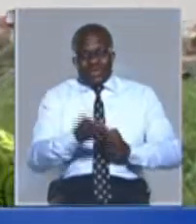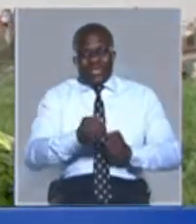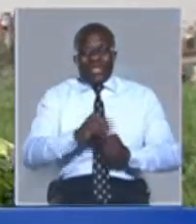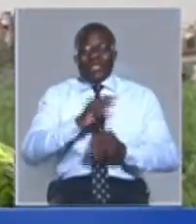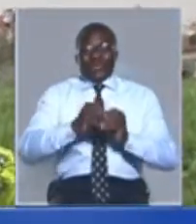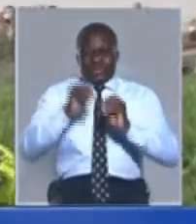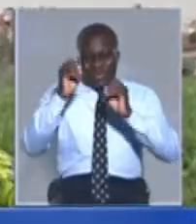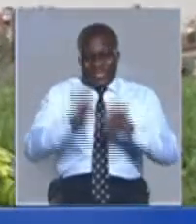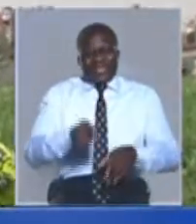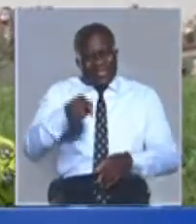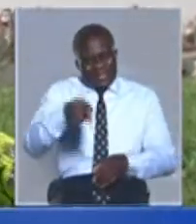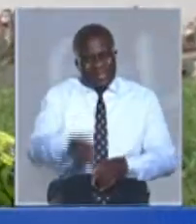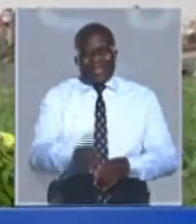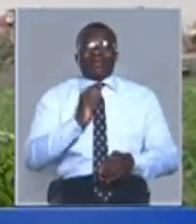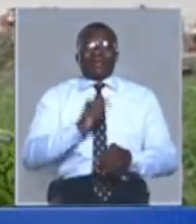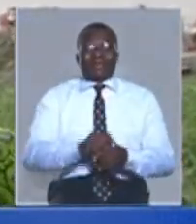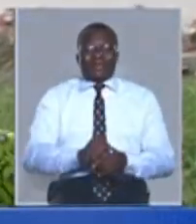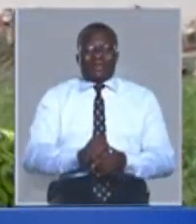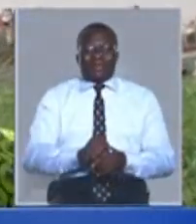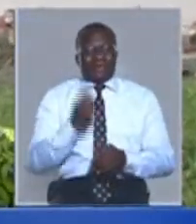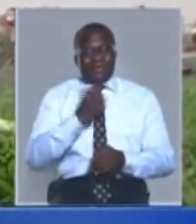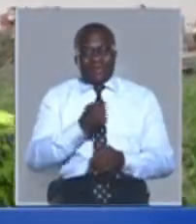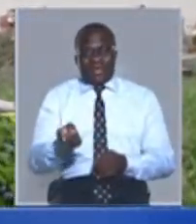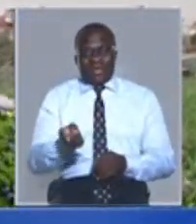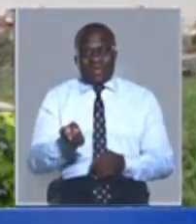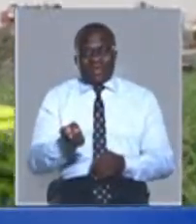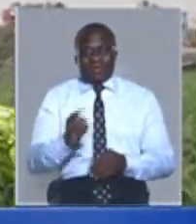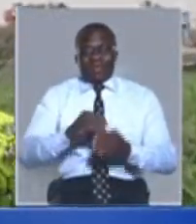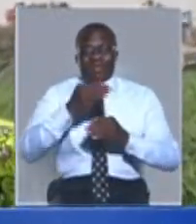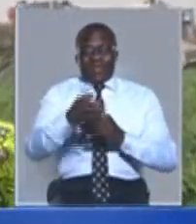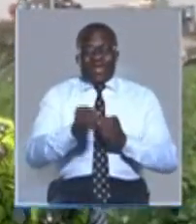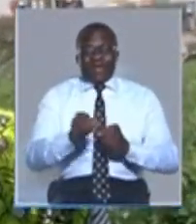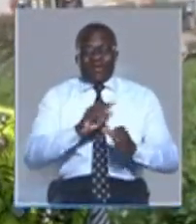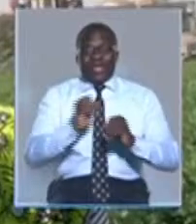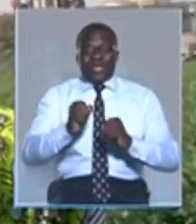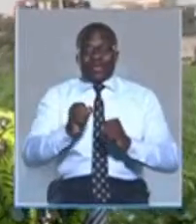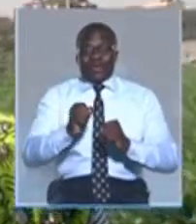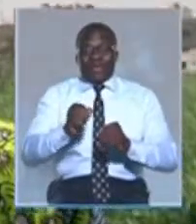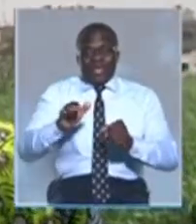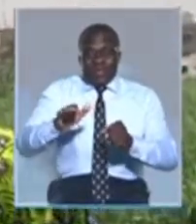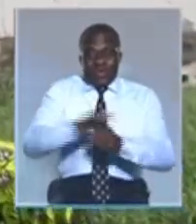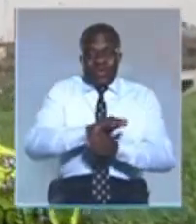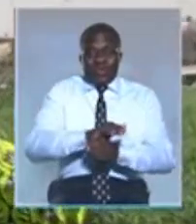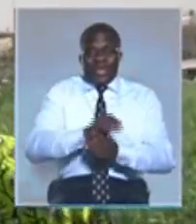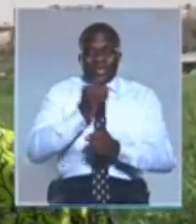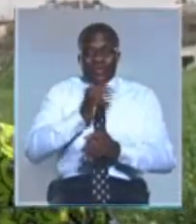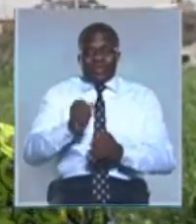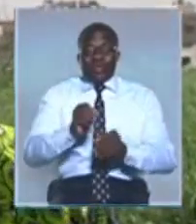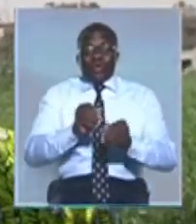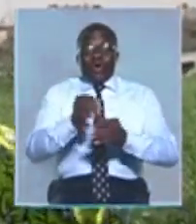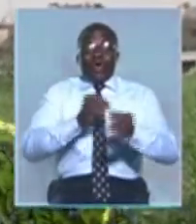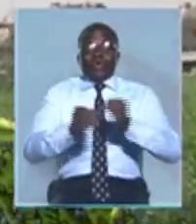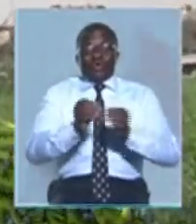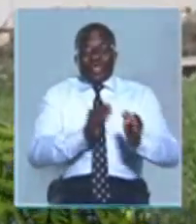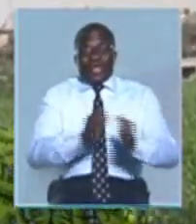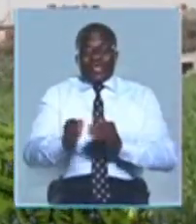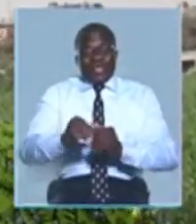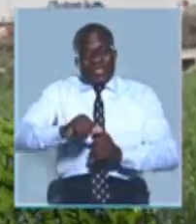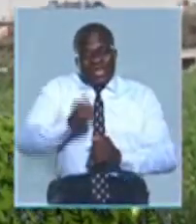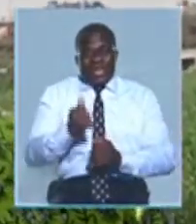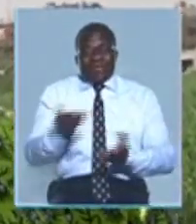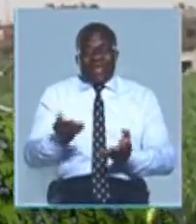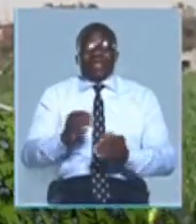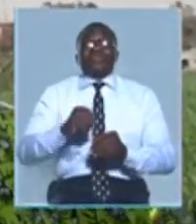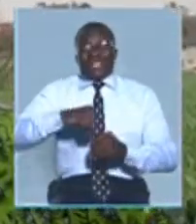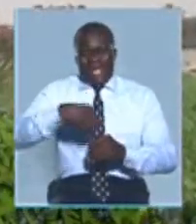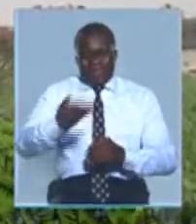déversé dans ce bas-fond. Dans ce bas-fond. Après, ils ont fait bas-fond là. Au lieu d'arranger ça, ils ont refusé. Ils ont dit